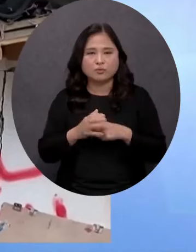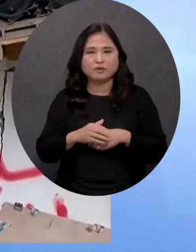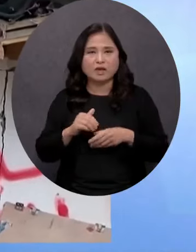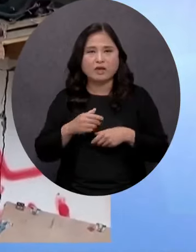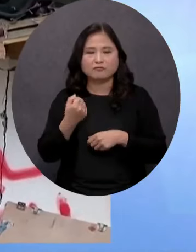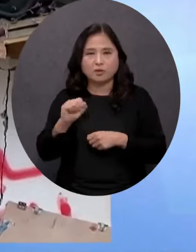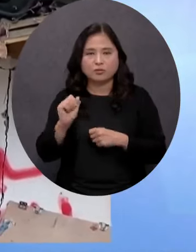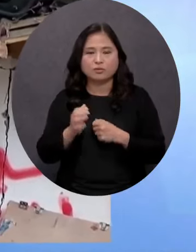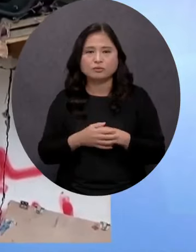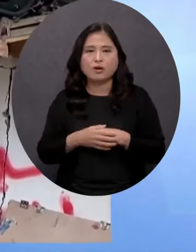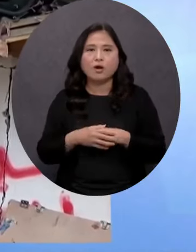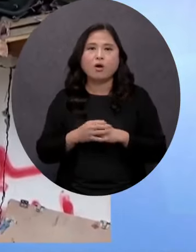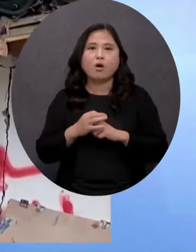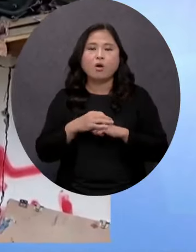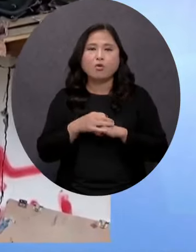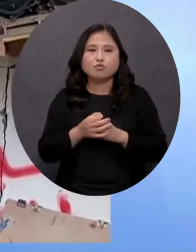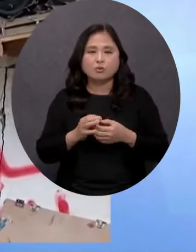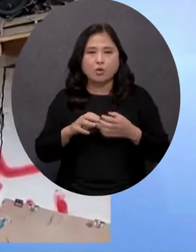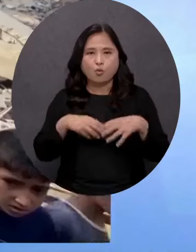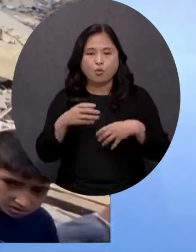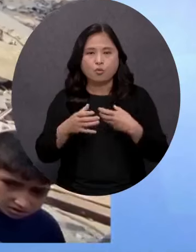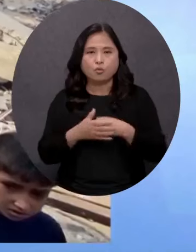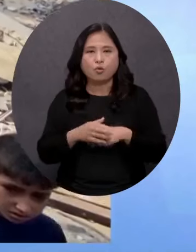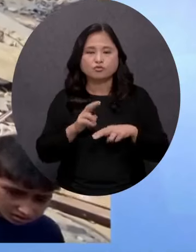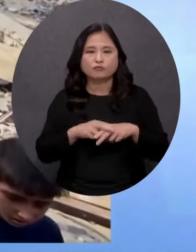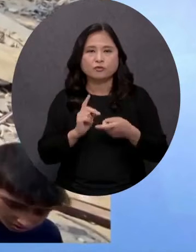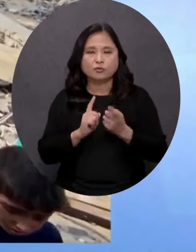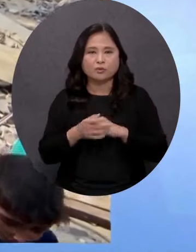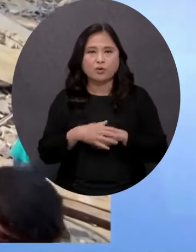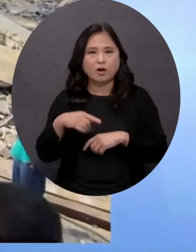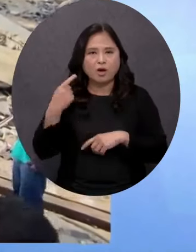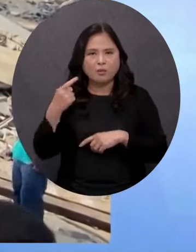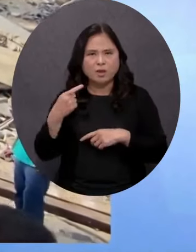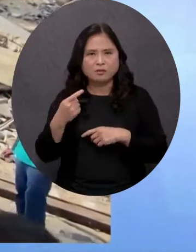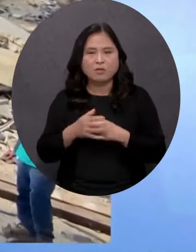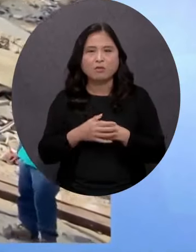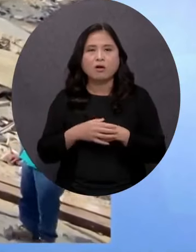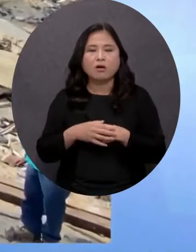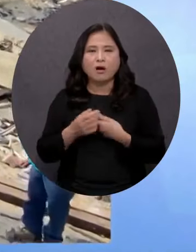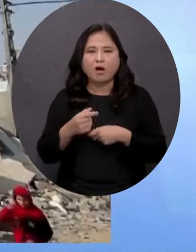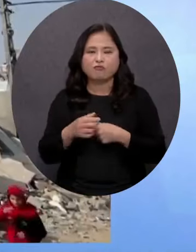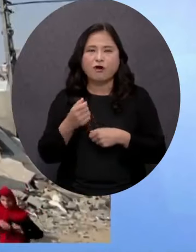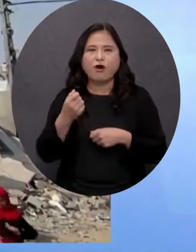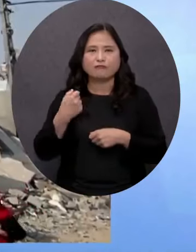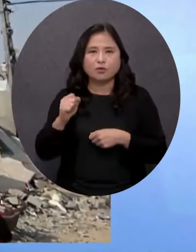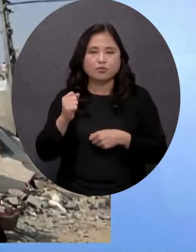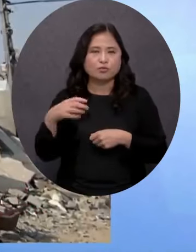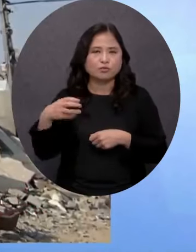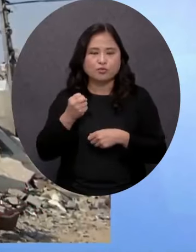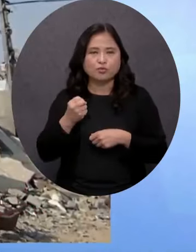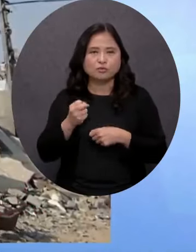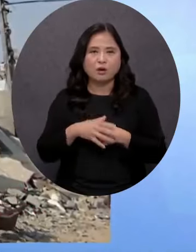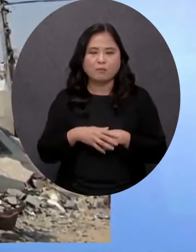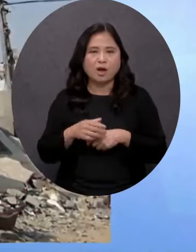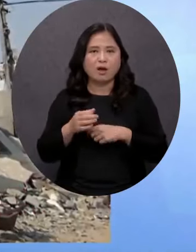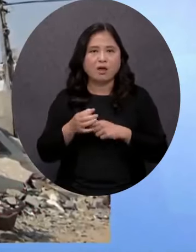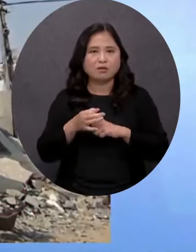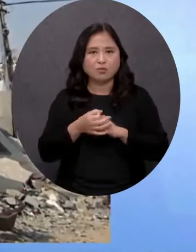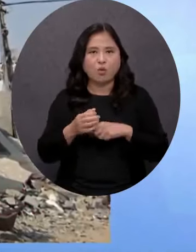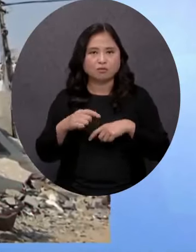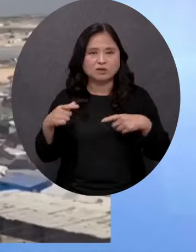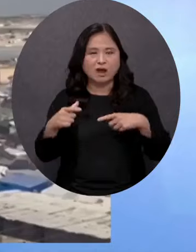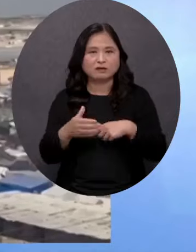中方代表说，美国一再滥用否决权，不是一个负责任大国应有的担当。中方支持安理